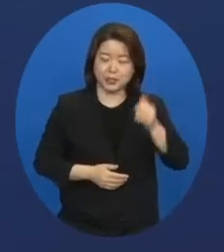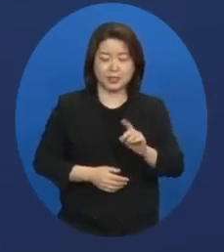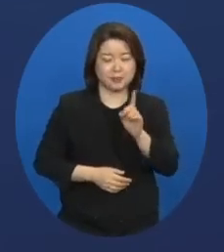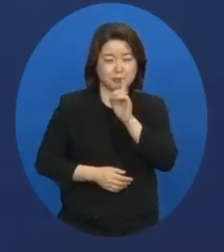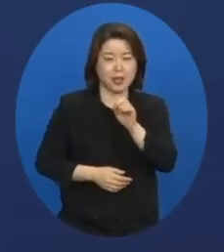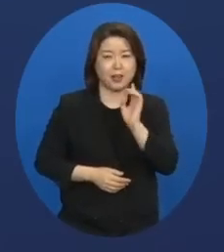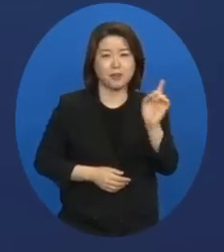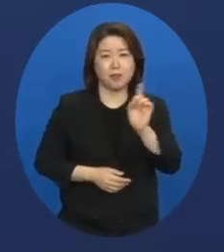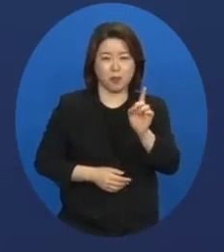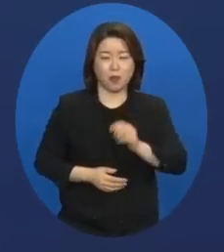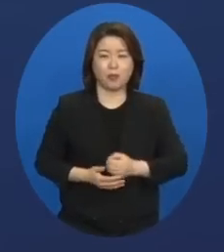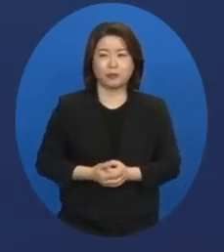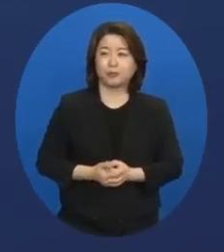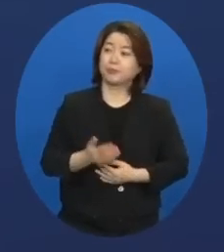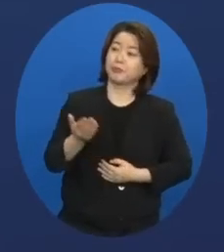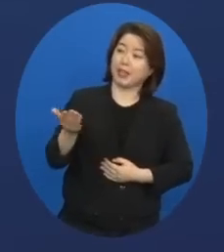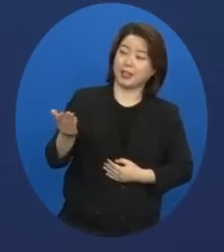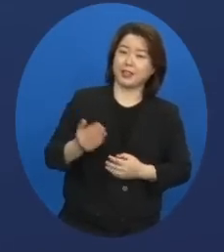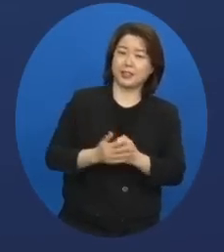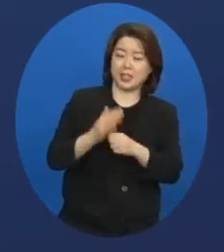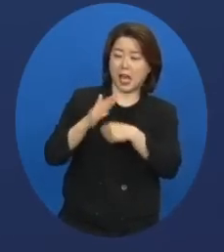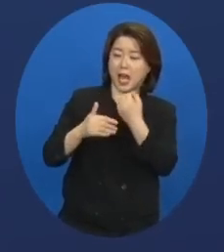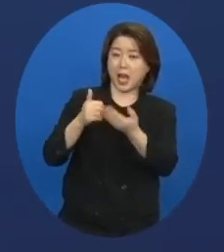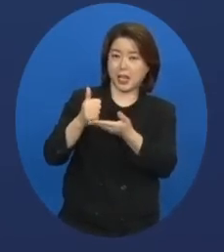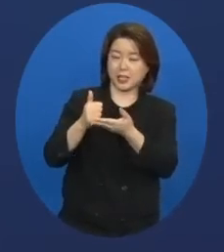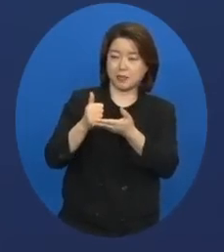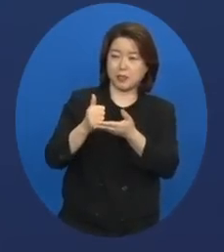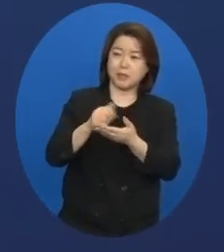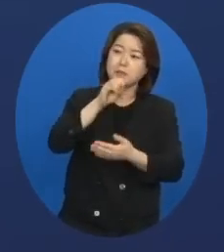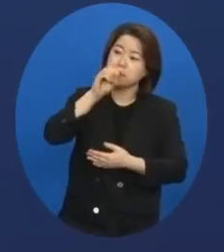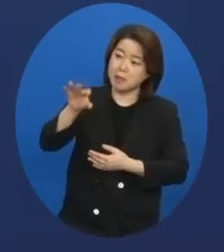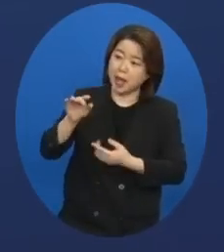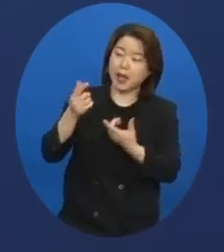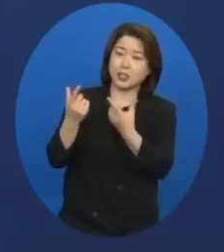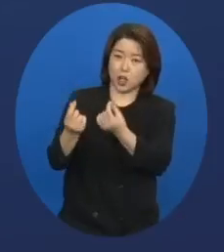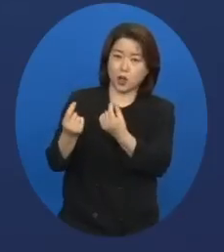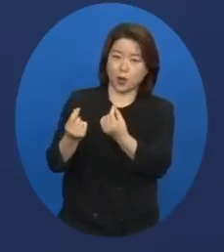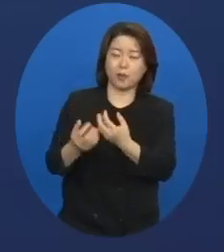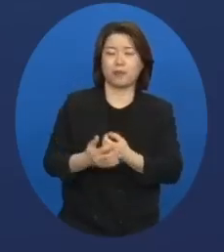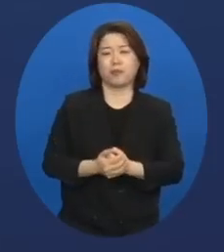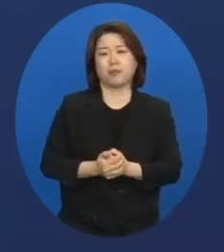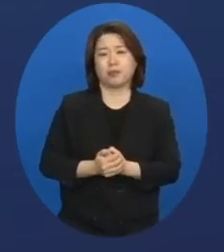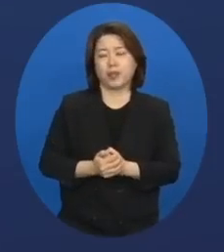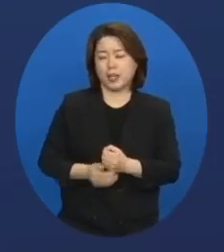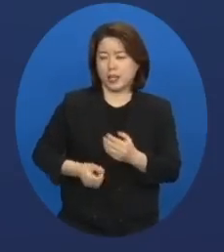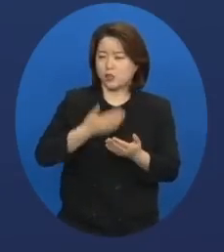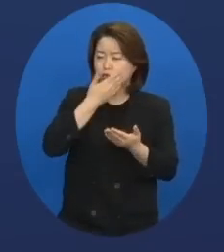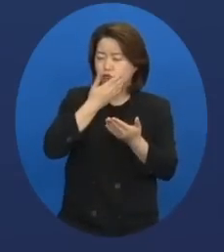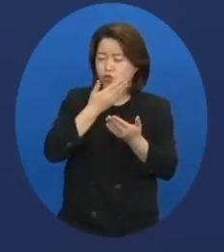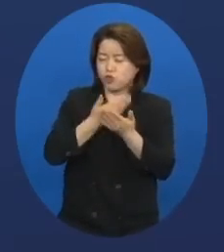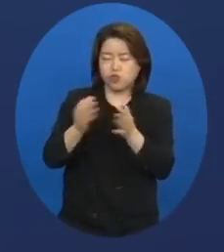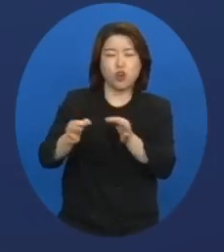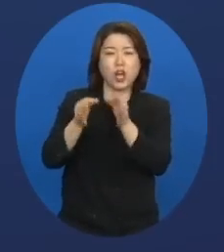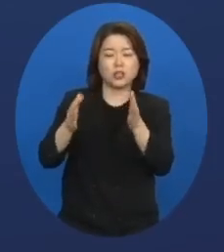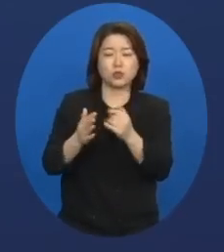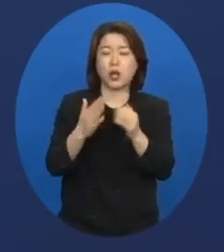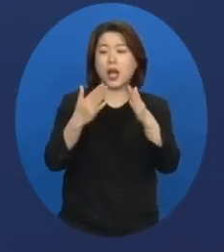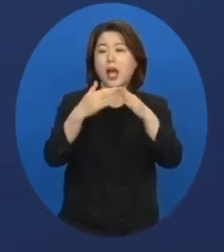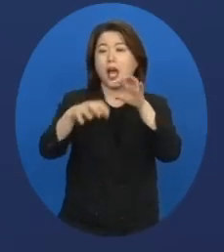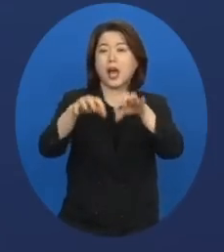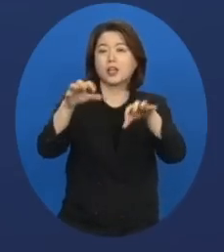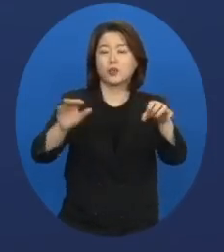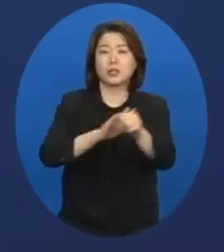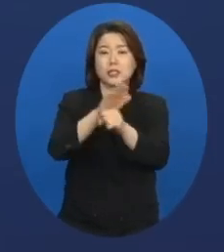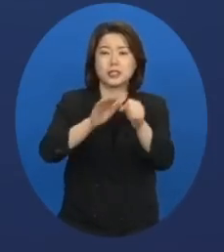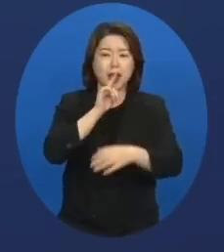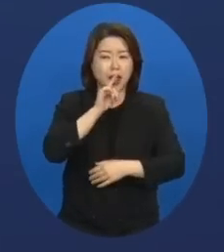말씀이 당신이 하나님께서 하신 말씀처럼 결정적인 순간에 이웃을